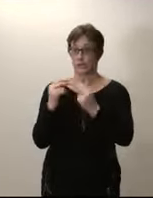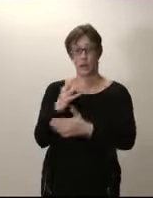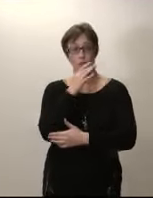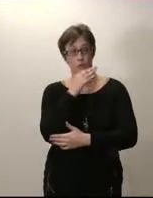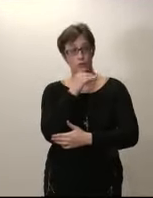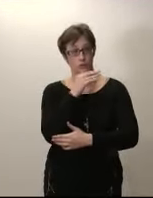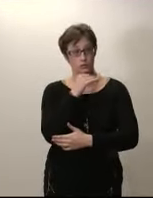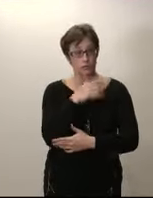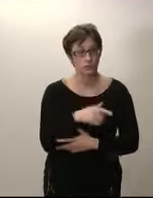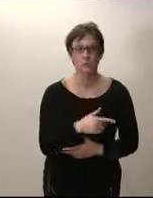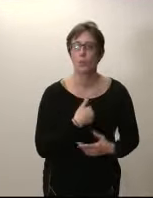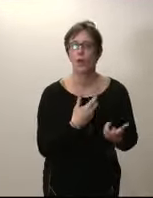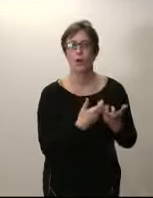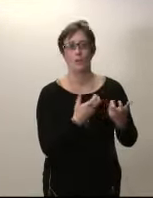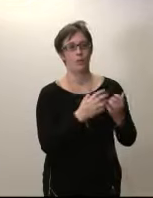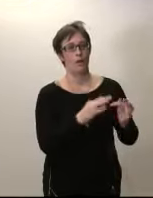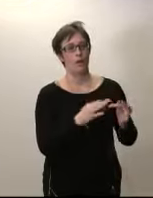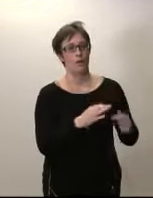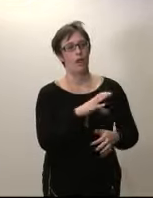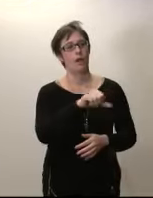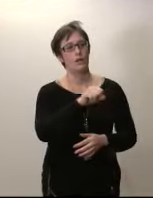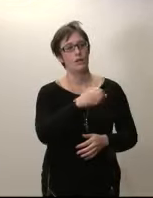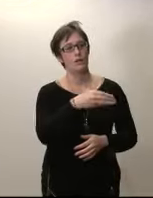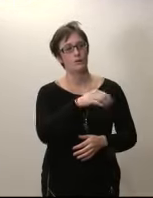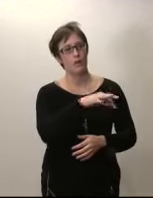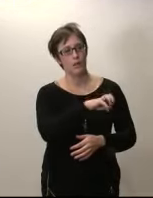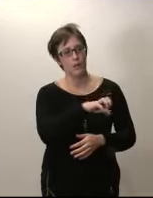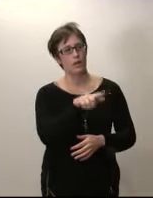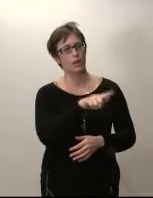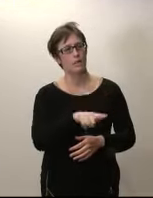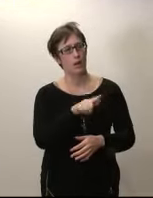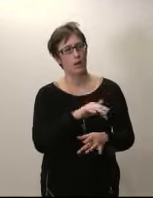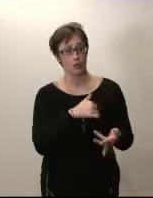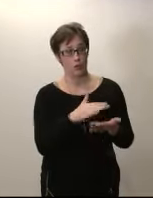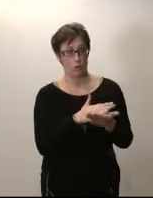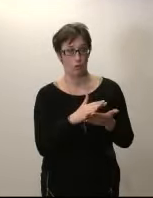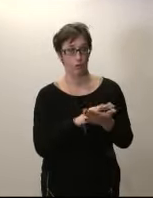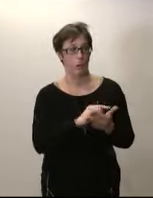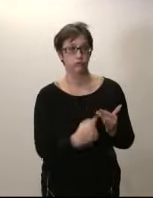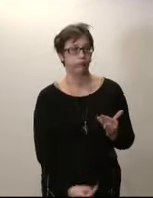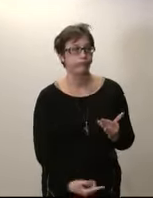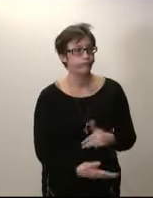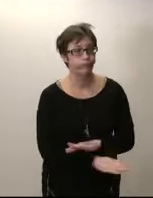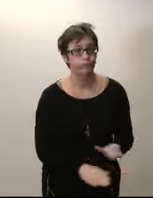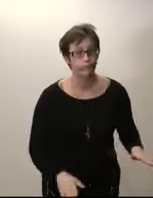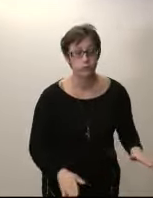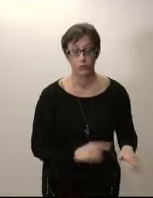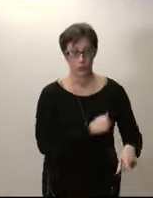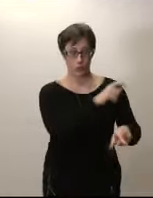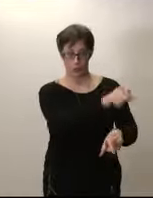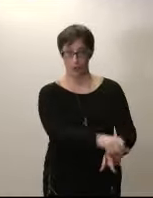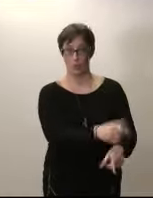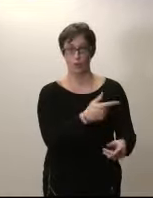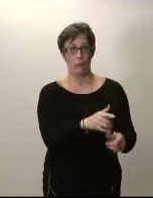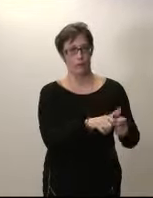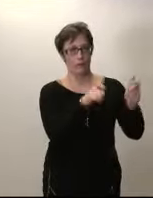exemple, le projet de la casemate Grisberg, projet qui d'ailleurs est totalement à l'arrêt, hein, j'en fais le constat comme tout le monde, nous disait que c'était possible, et